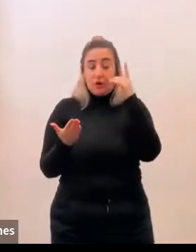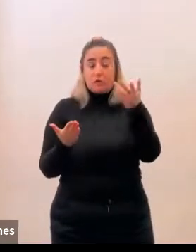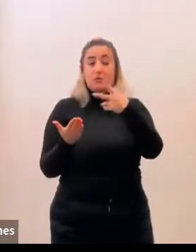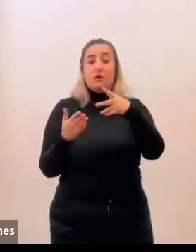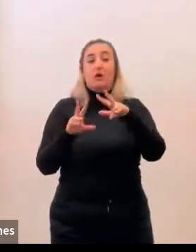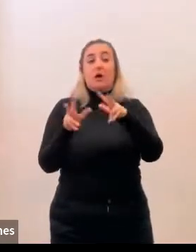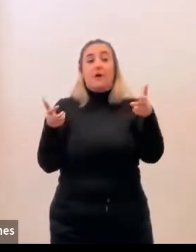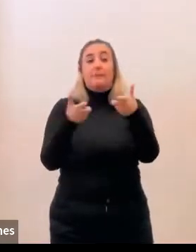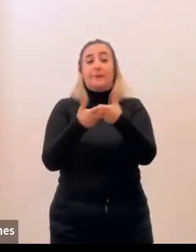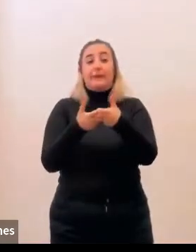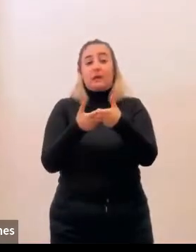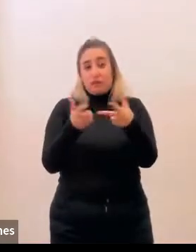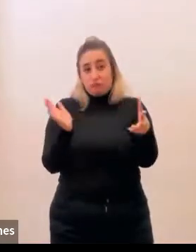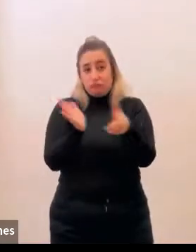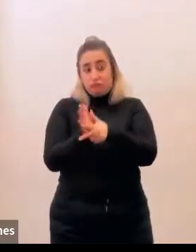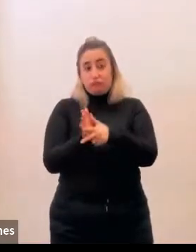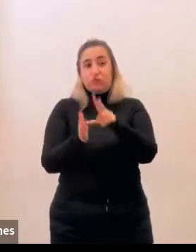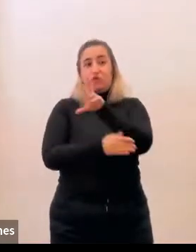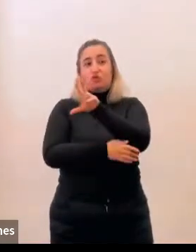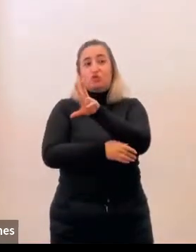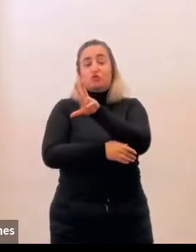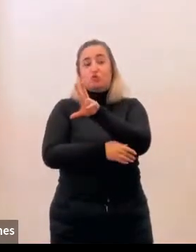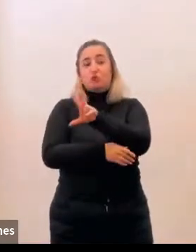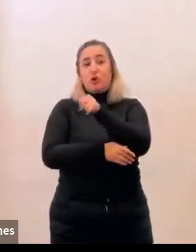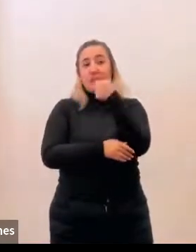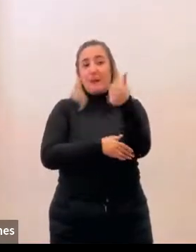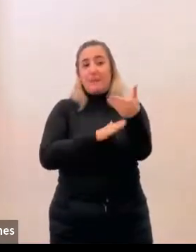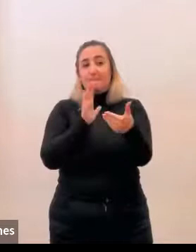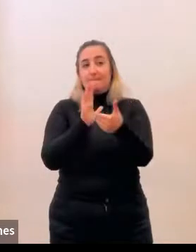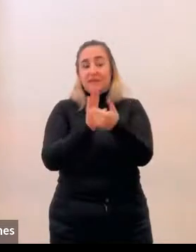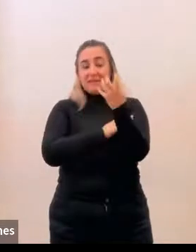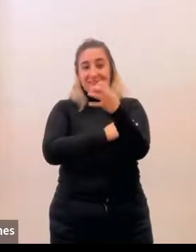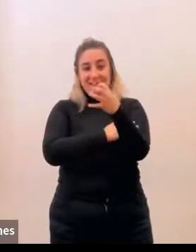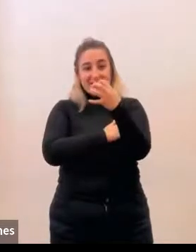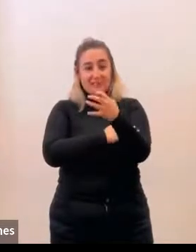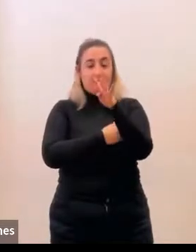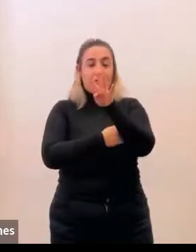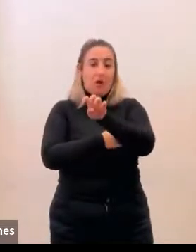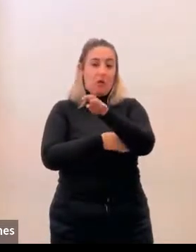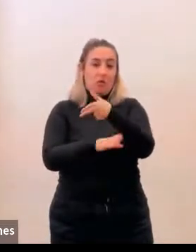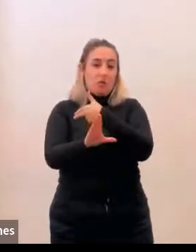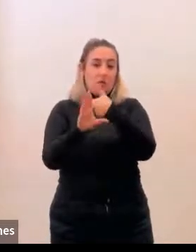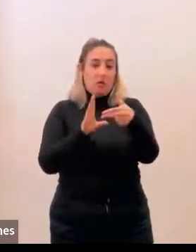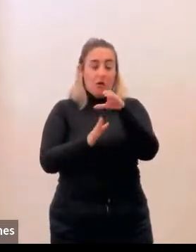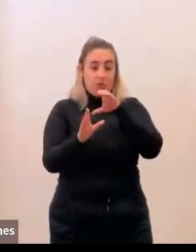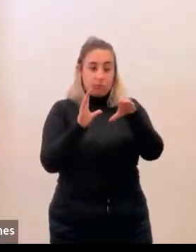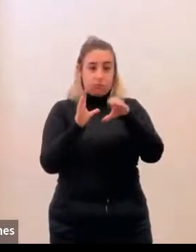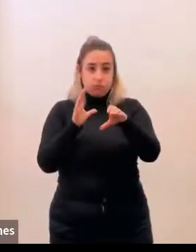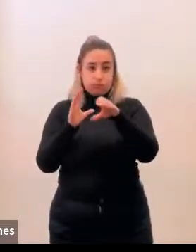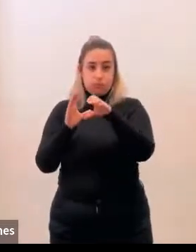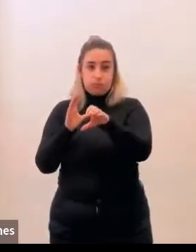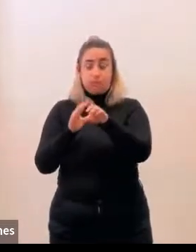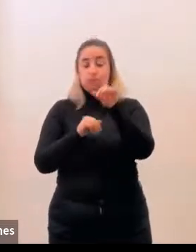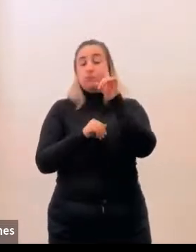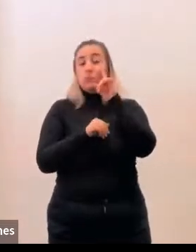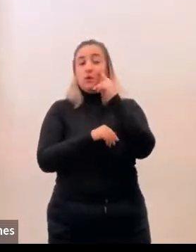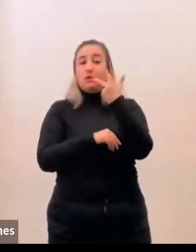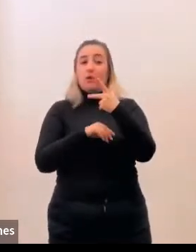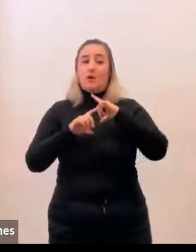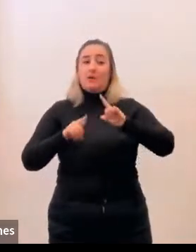d'un montant estimé à 31 440 euros aux coopératives des trois